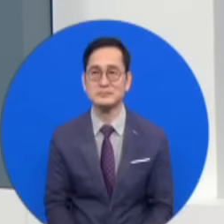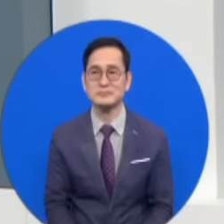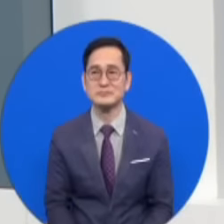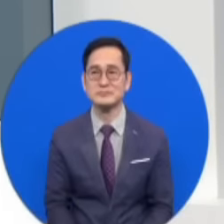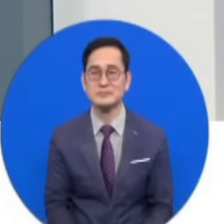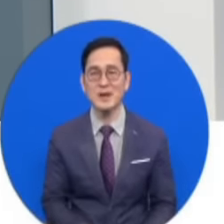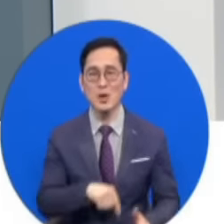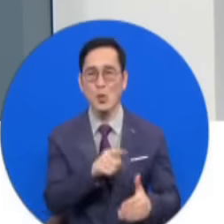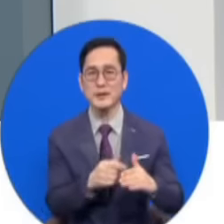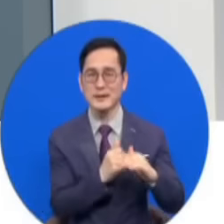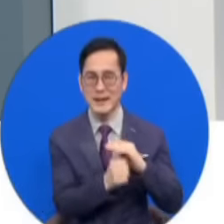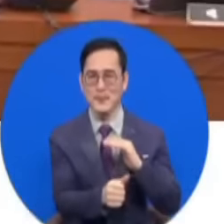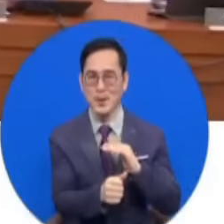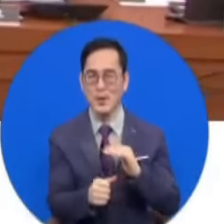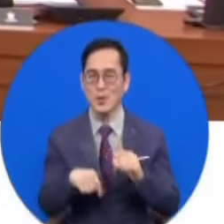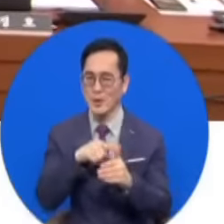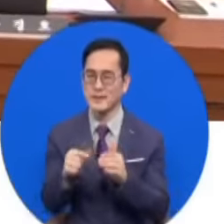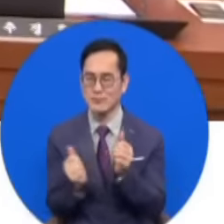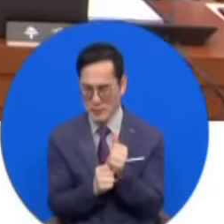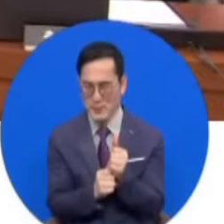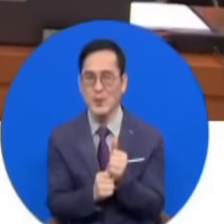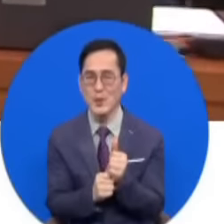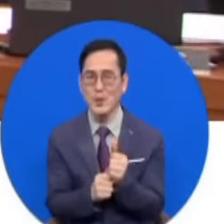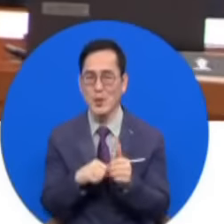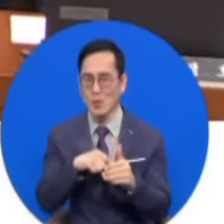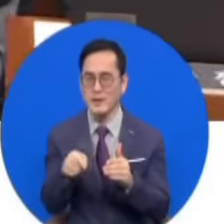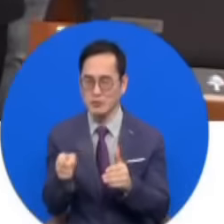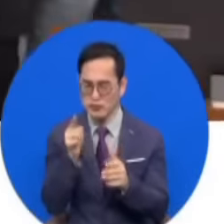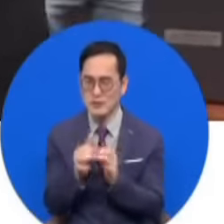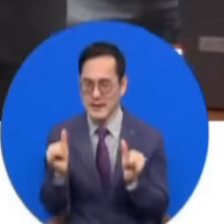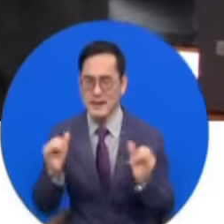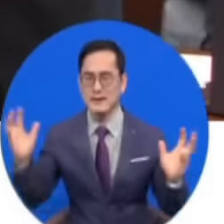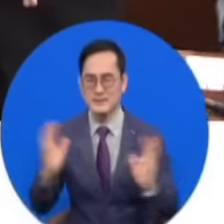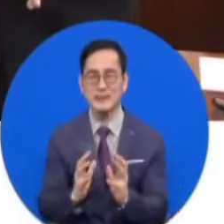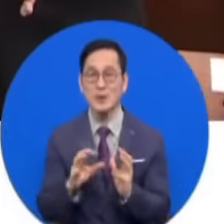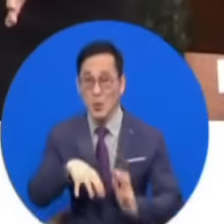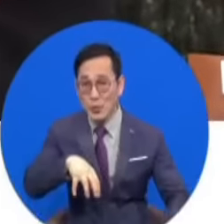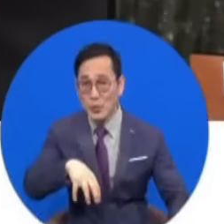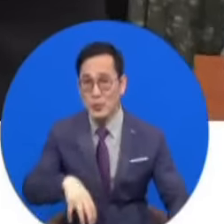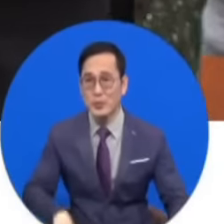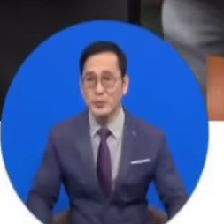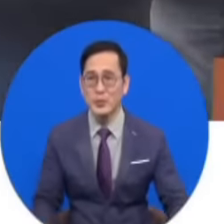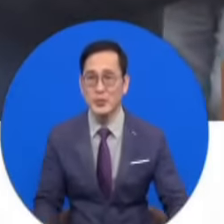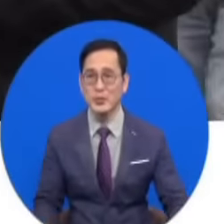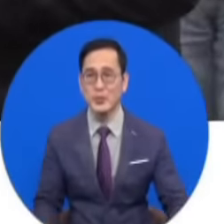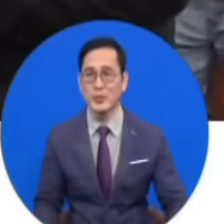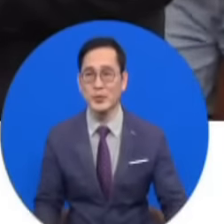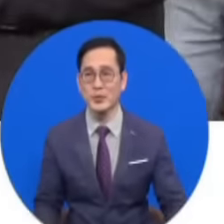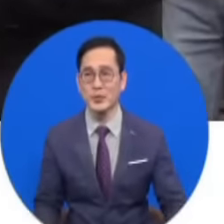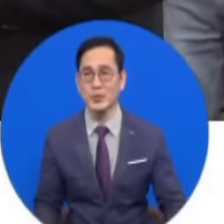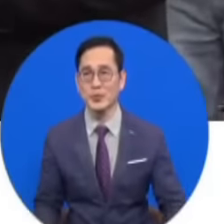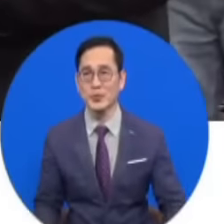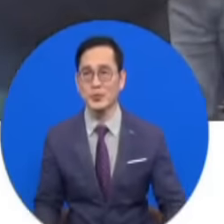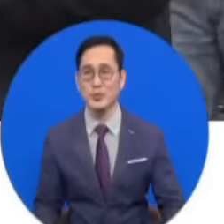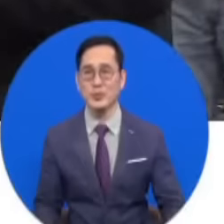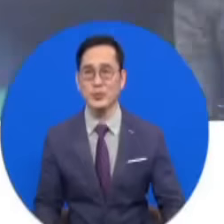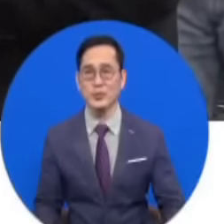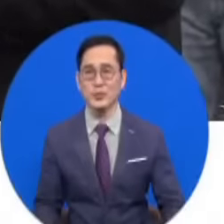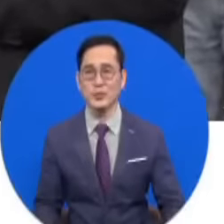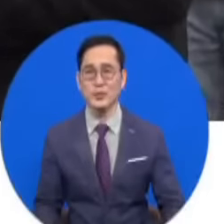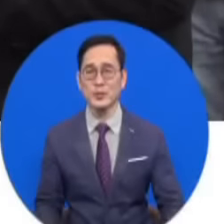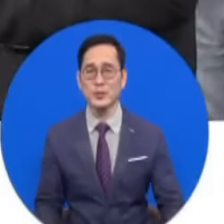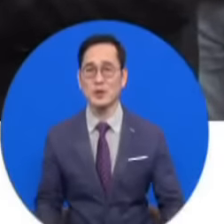원내 대표와 원내 부대표들 그리고 원내 수석들이 다 있는 그런 곳이고 이번에는 사실 재선 삼선들까지